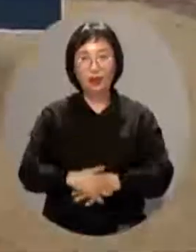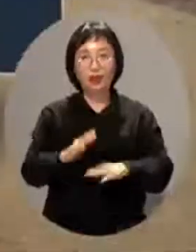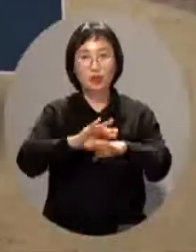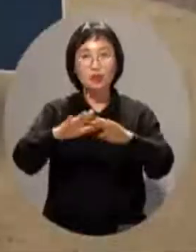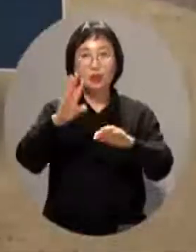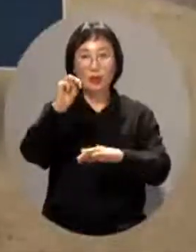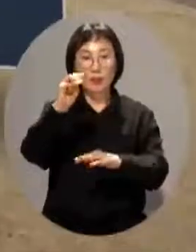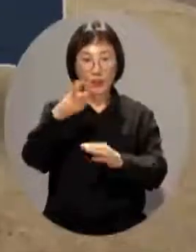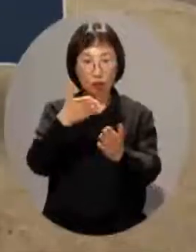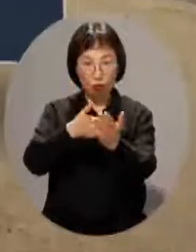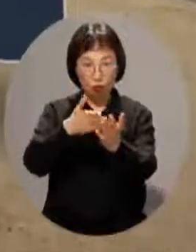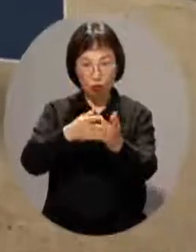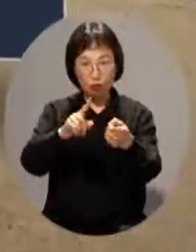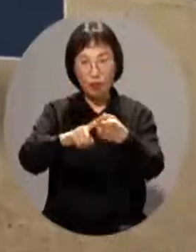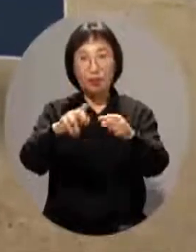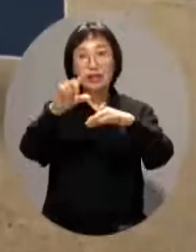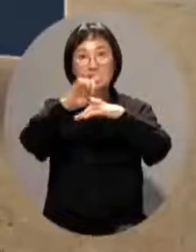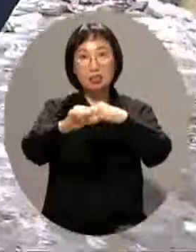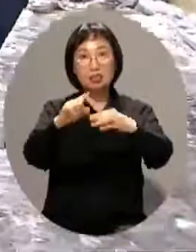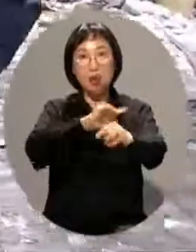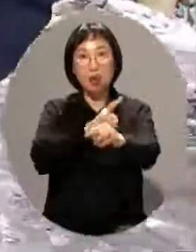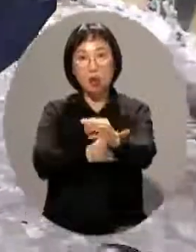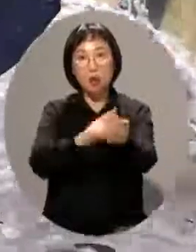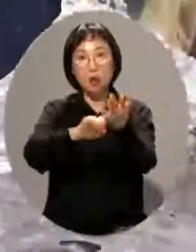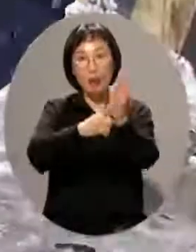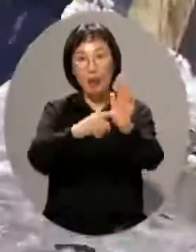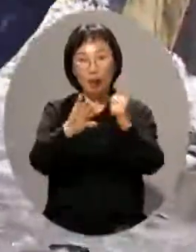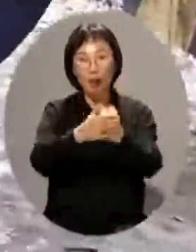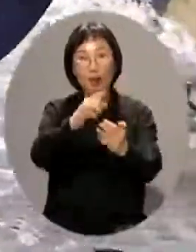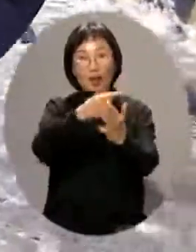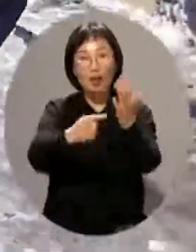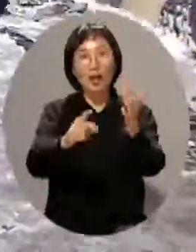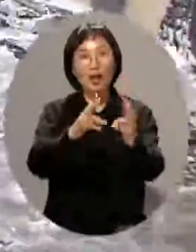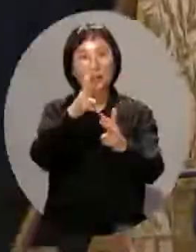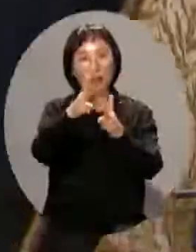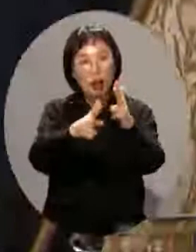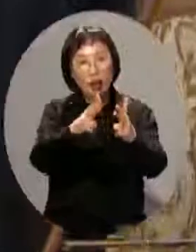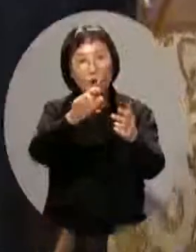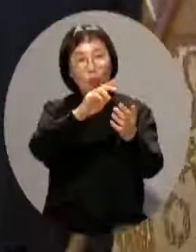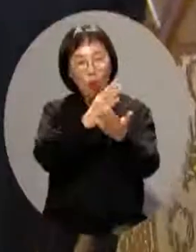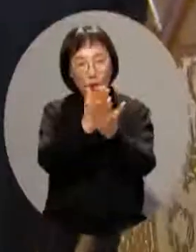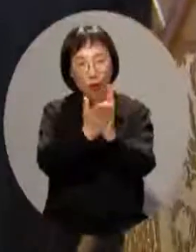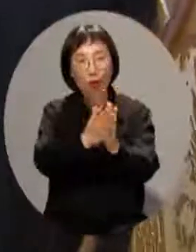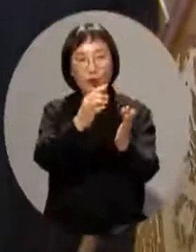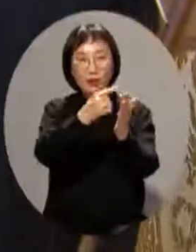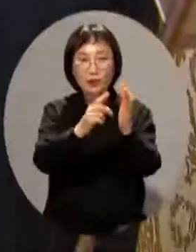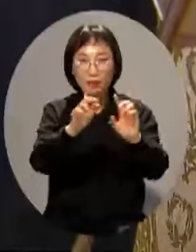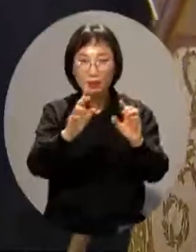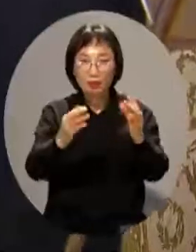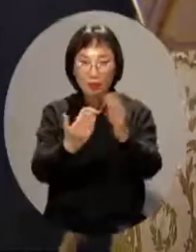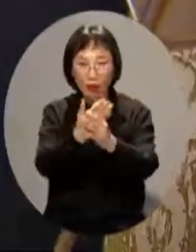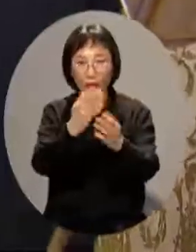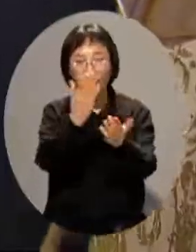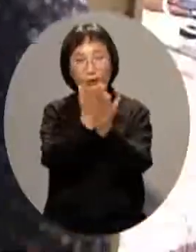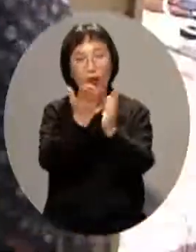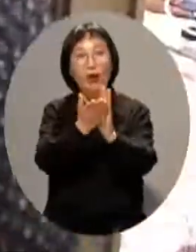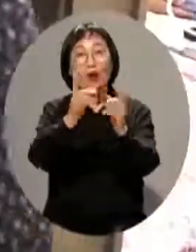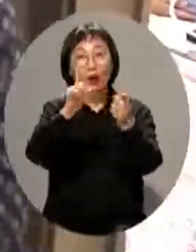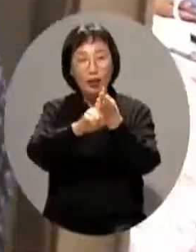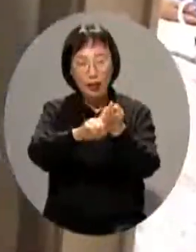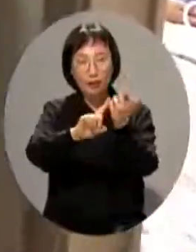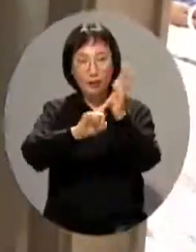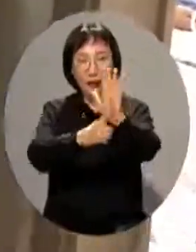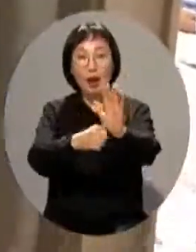뉴스는 지방 권력을 감시하고 재난 상황을 전달하는 한편 소외된 사람들의 목소리를 전하며 본연의 역할을 다해